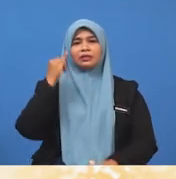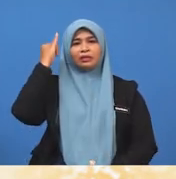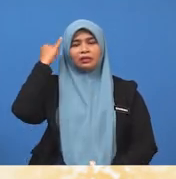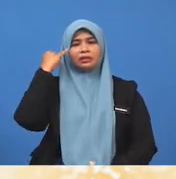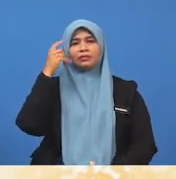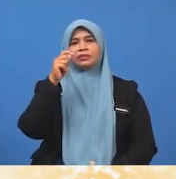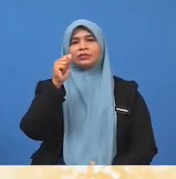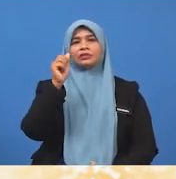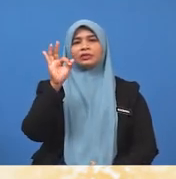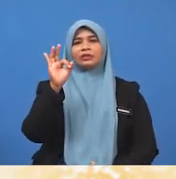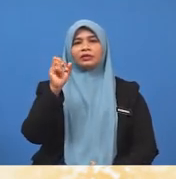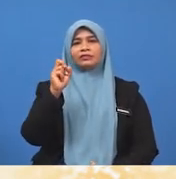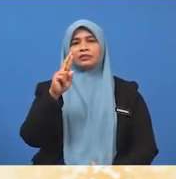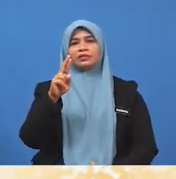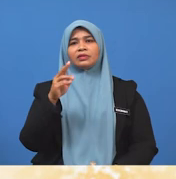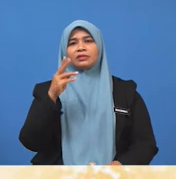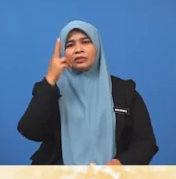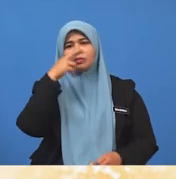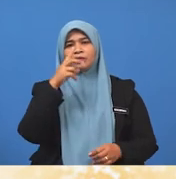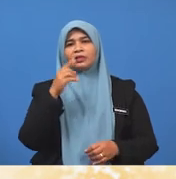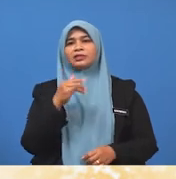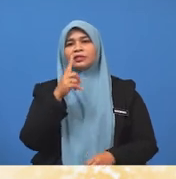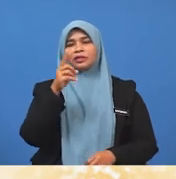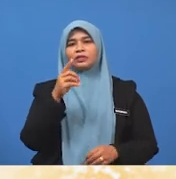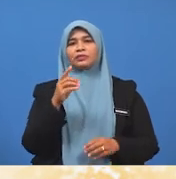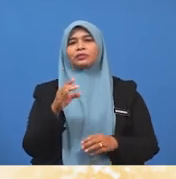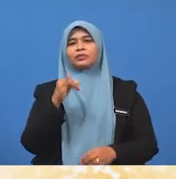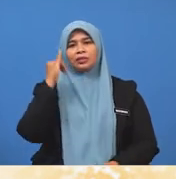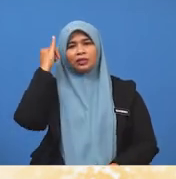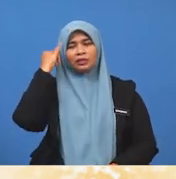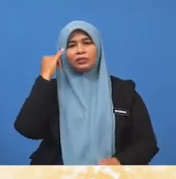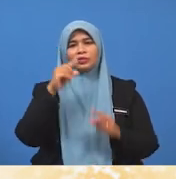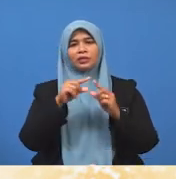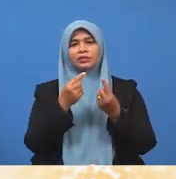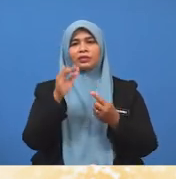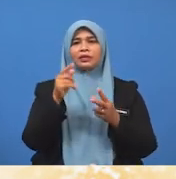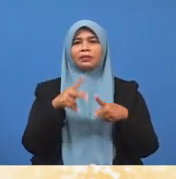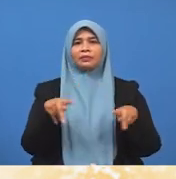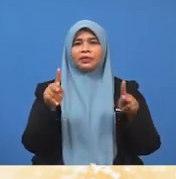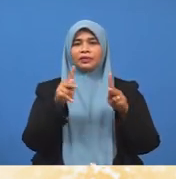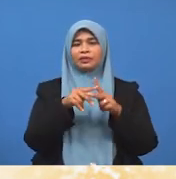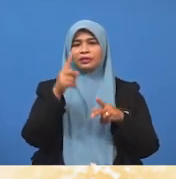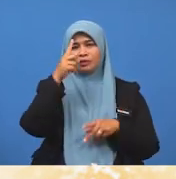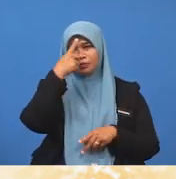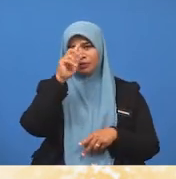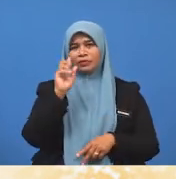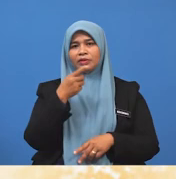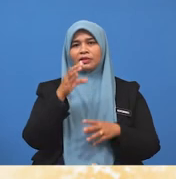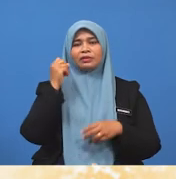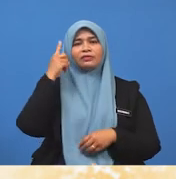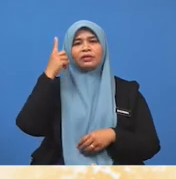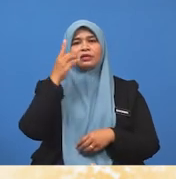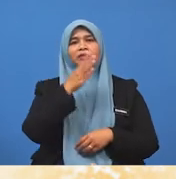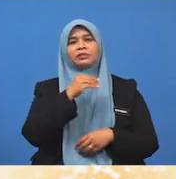Tafsir merupakan salah satu cabang ilmu Alquran yang penting untuk kita memahami